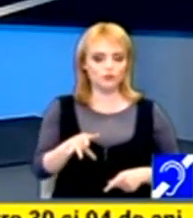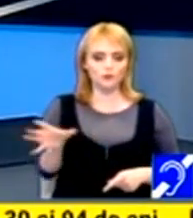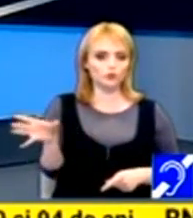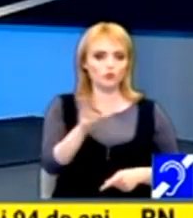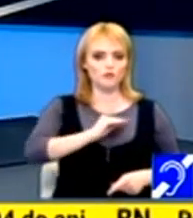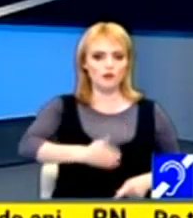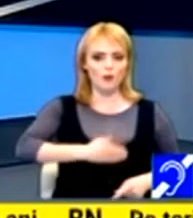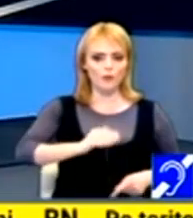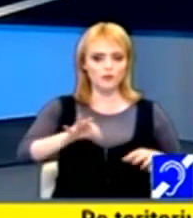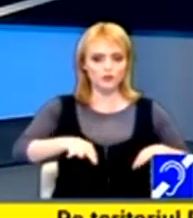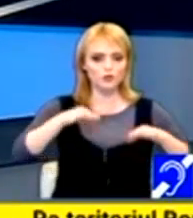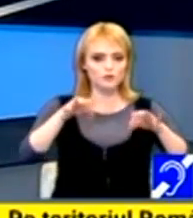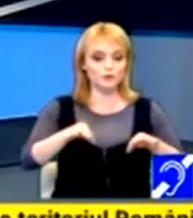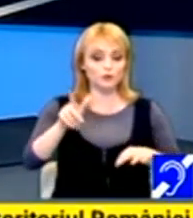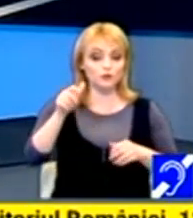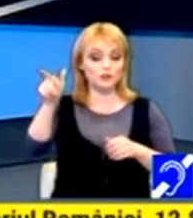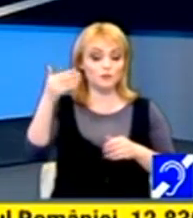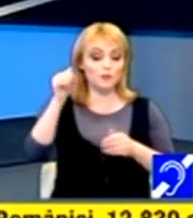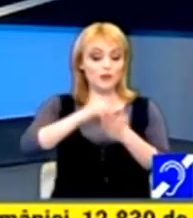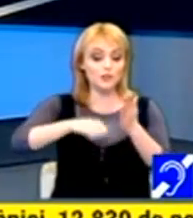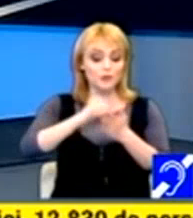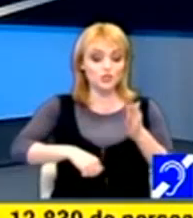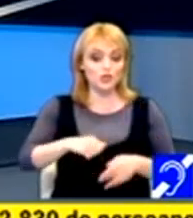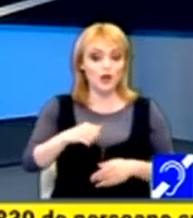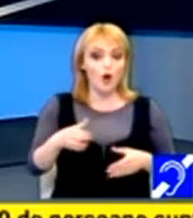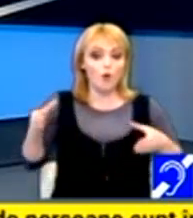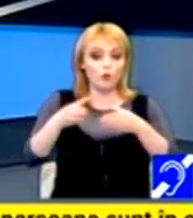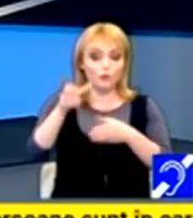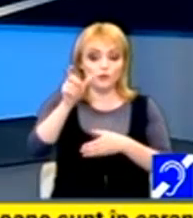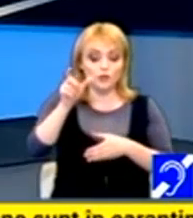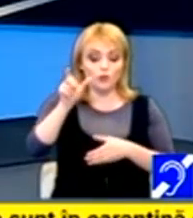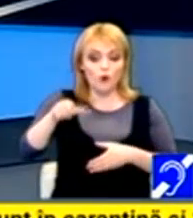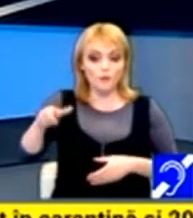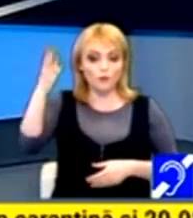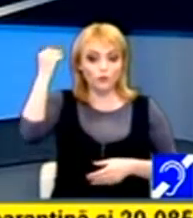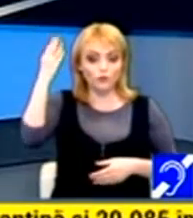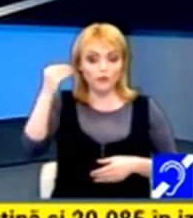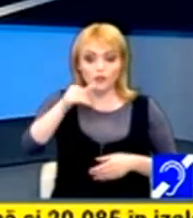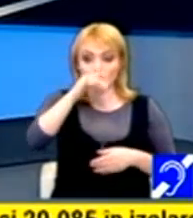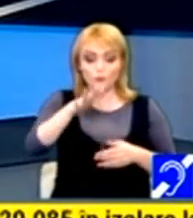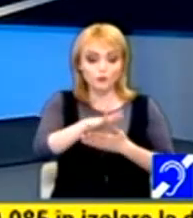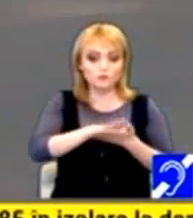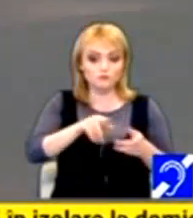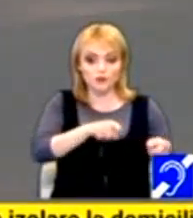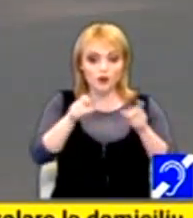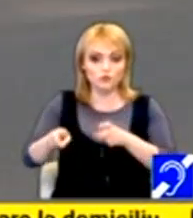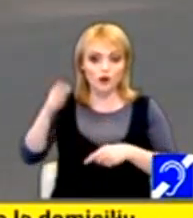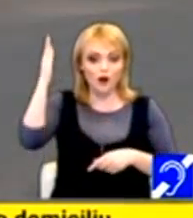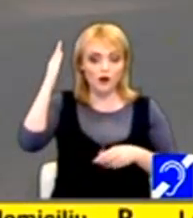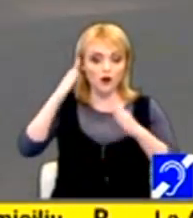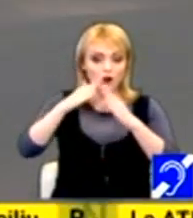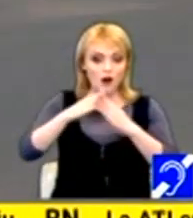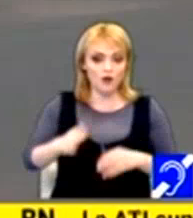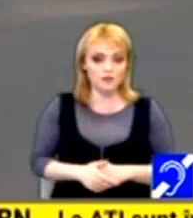transport, din cauza cărora câteva zeci de basarabene au fost blocați zile întregi la granița dintre Franța și Germania. Este vorba de două firme din